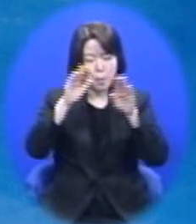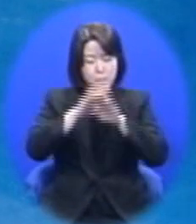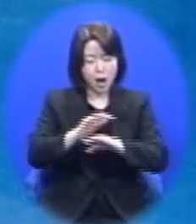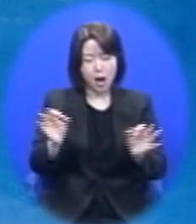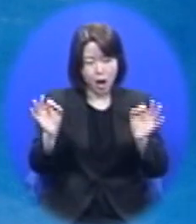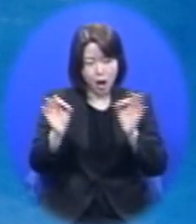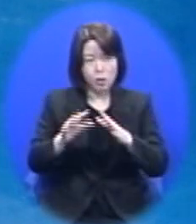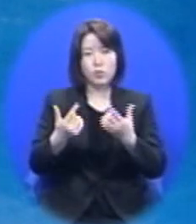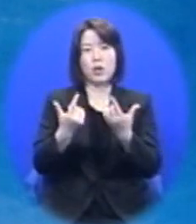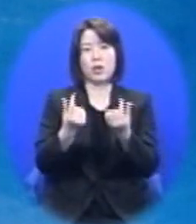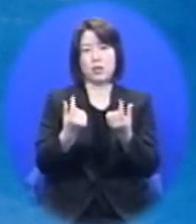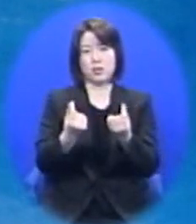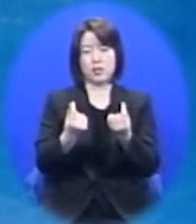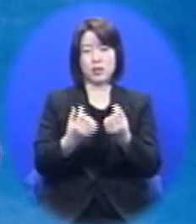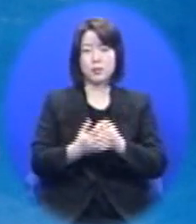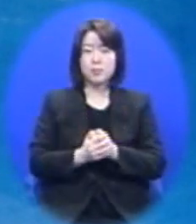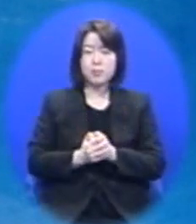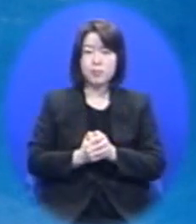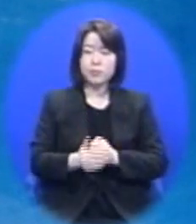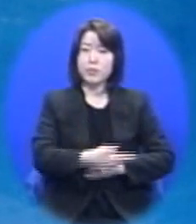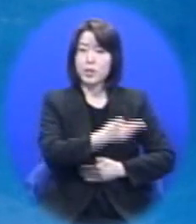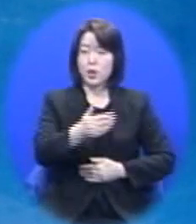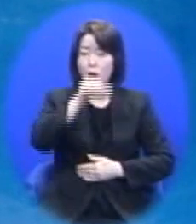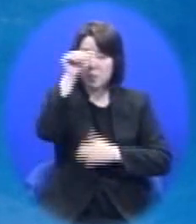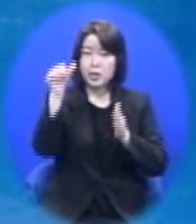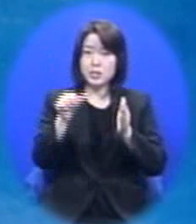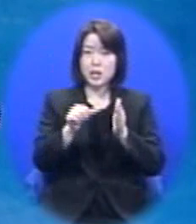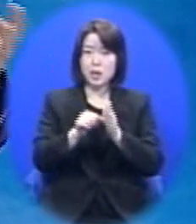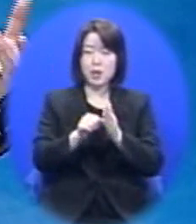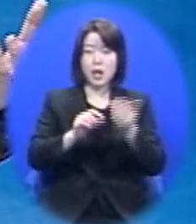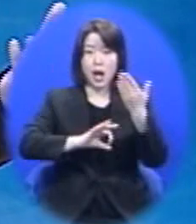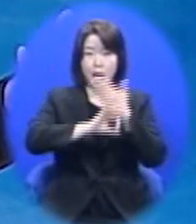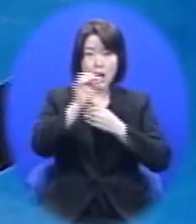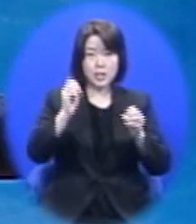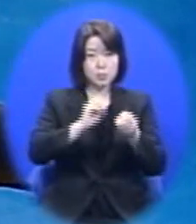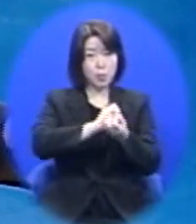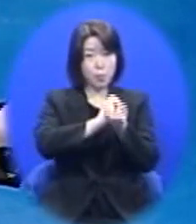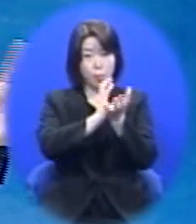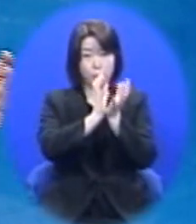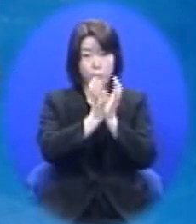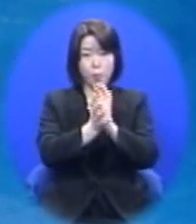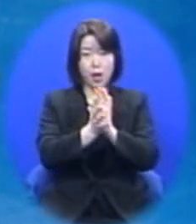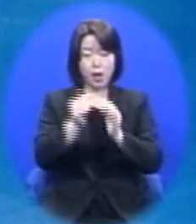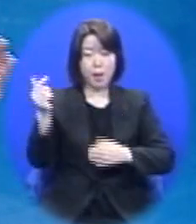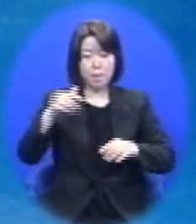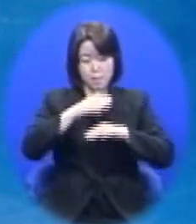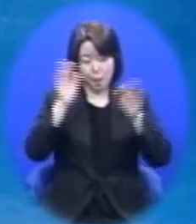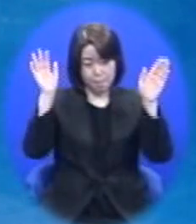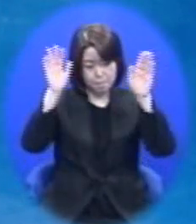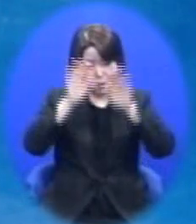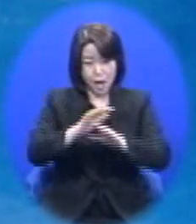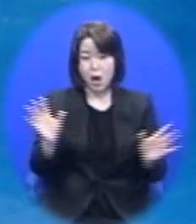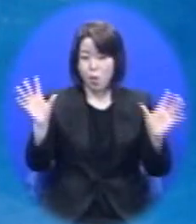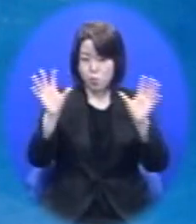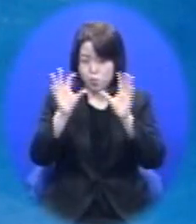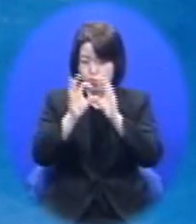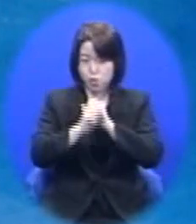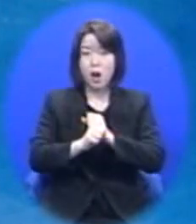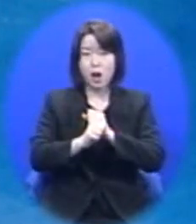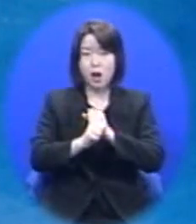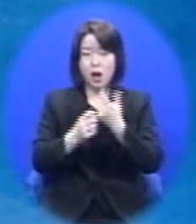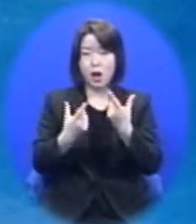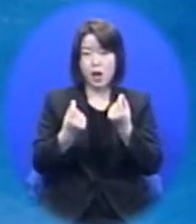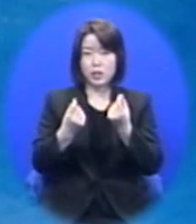같습니다. 여러분, 인생이 이처럼 아침에 피었다가 저녁에 져버리는 풀꽃과 같다는